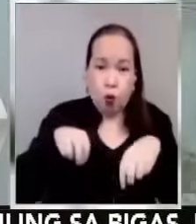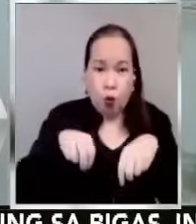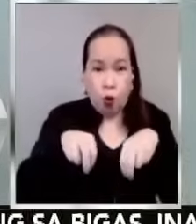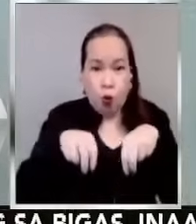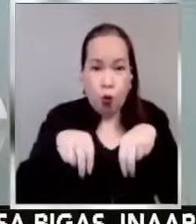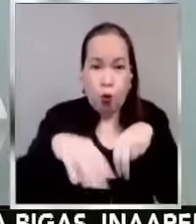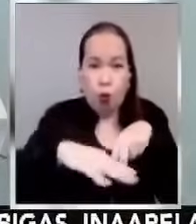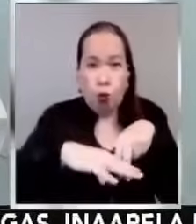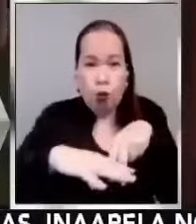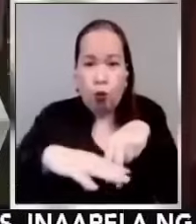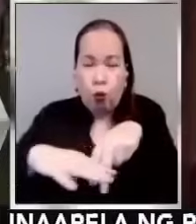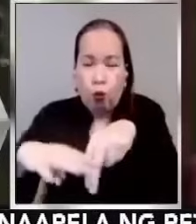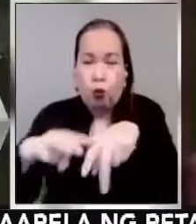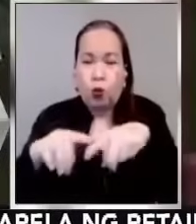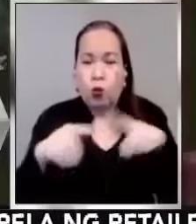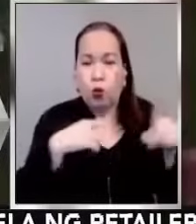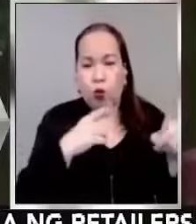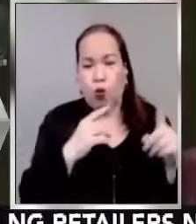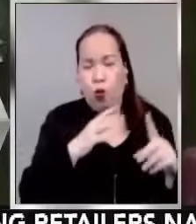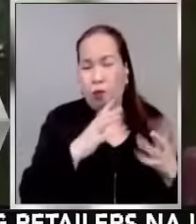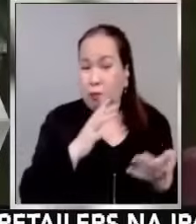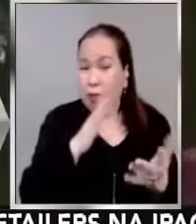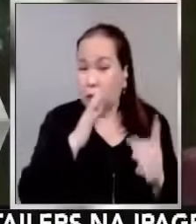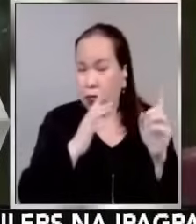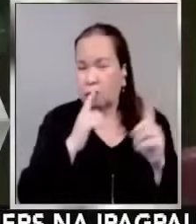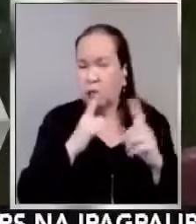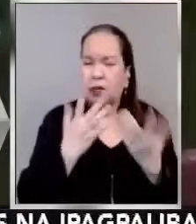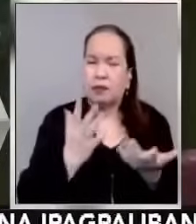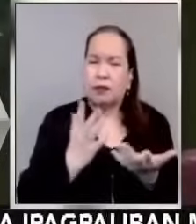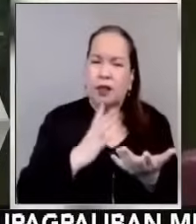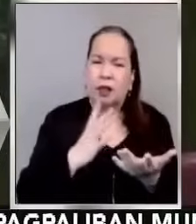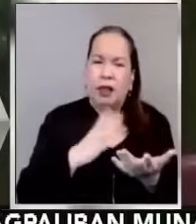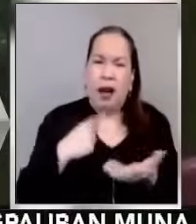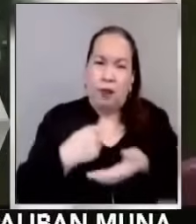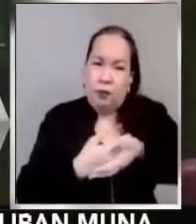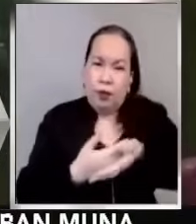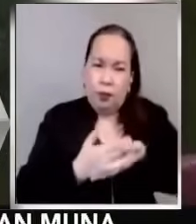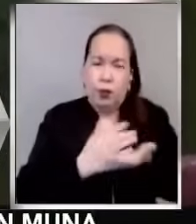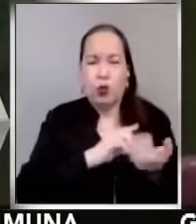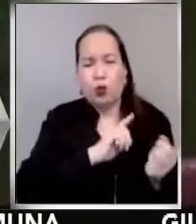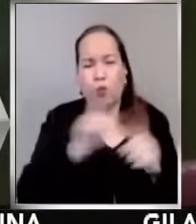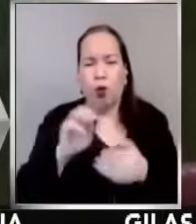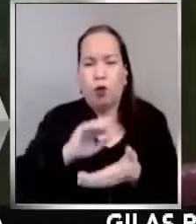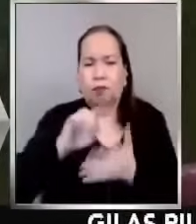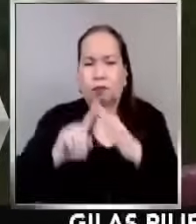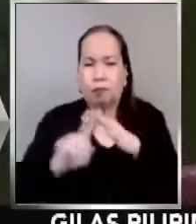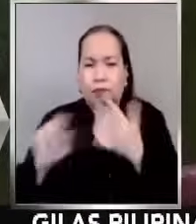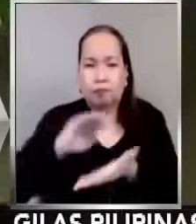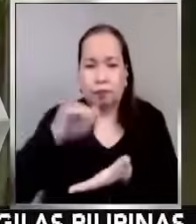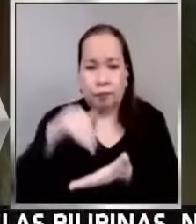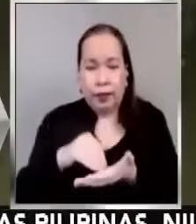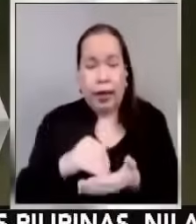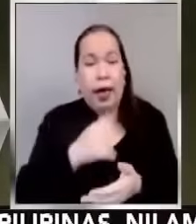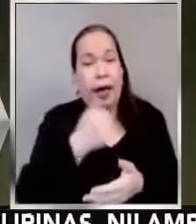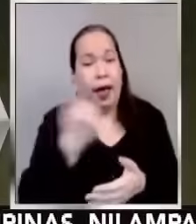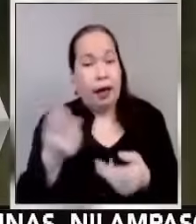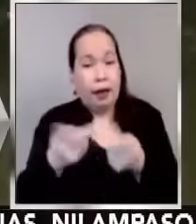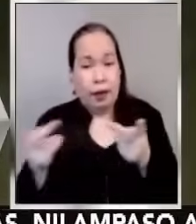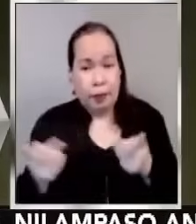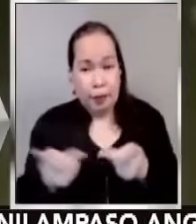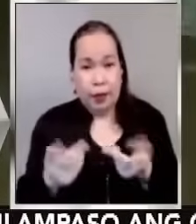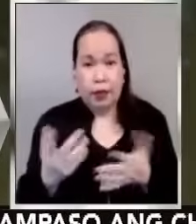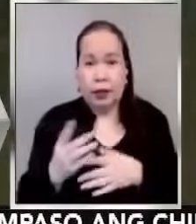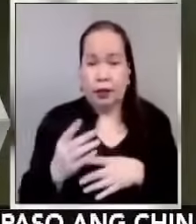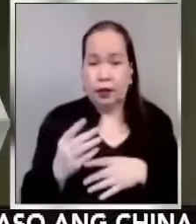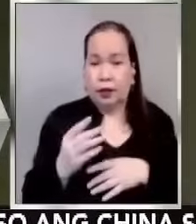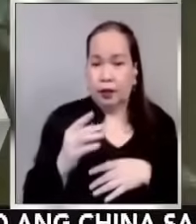sa evacuation manatili lalo't may kasama silang baby. Hanggang tuhod naman ang baha sa Doña Damiana de Leon Elementary School